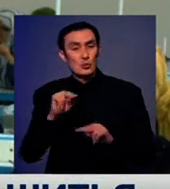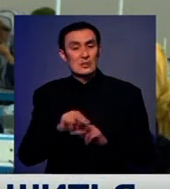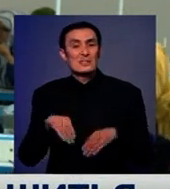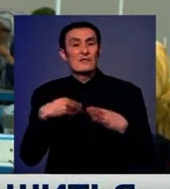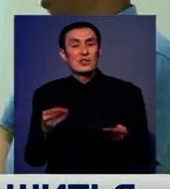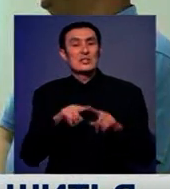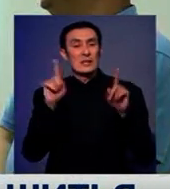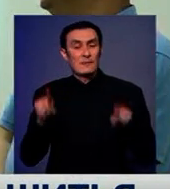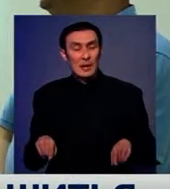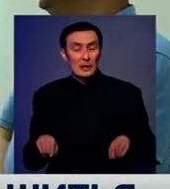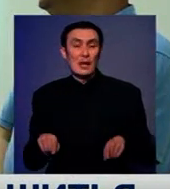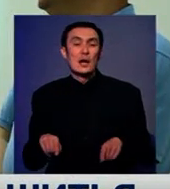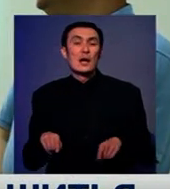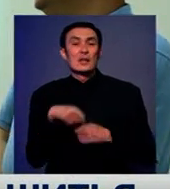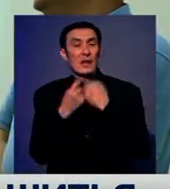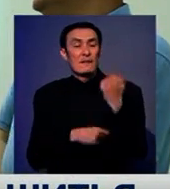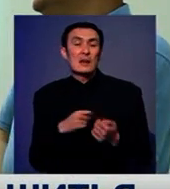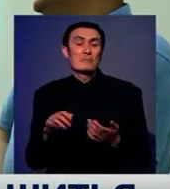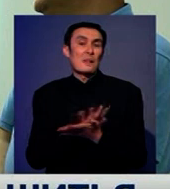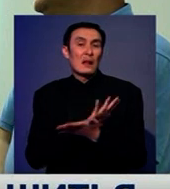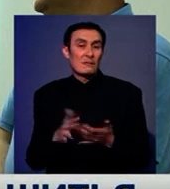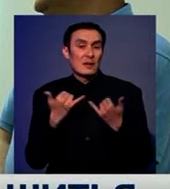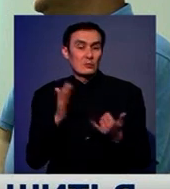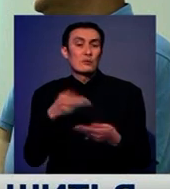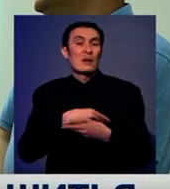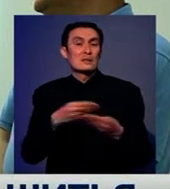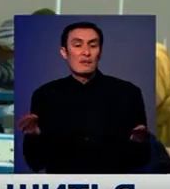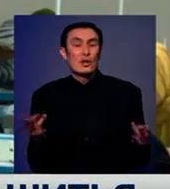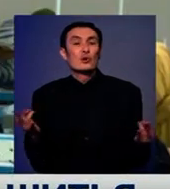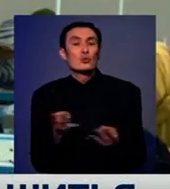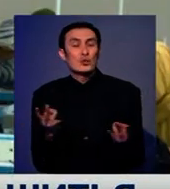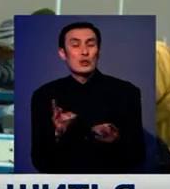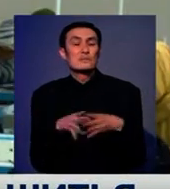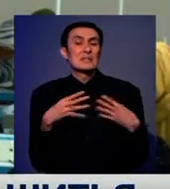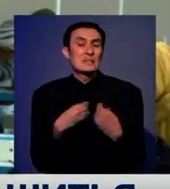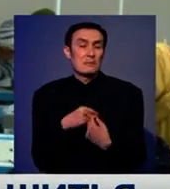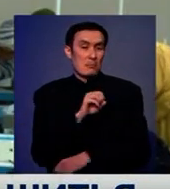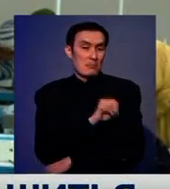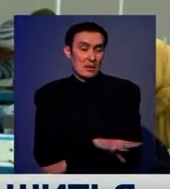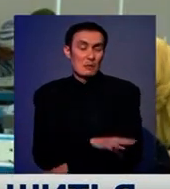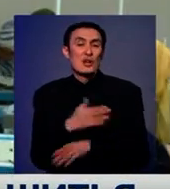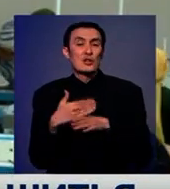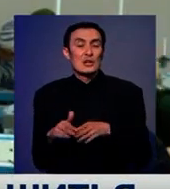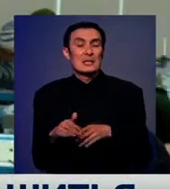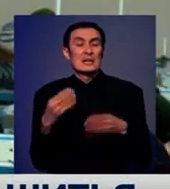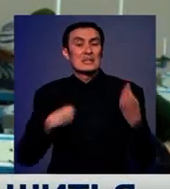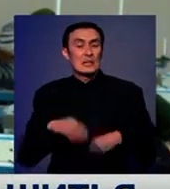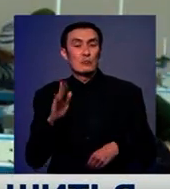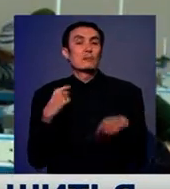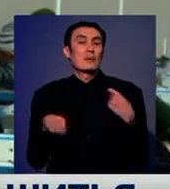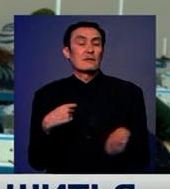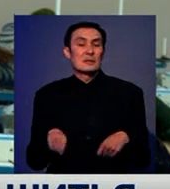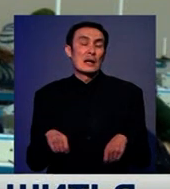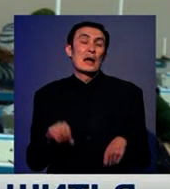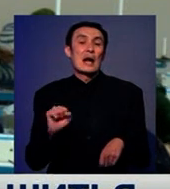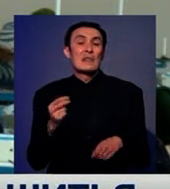выдачей сертификата. Продукцию в виде благотворительности будем раздавать нуждающимся семьям. Часть изделий выставим на ярмарке,